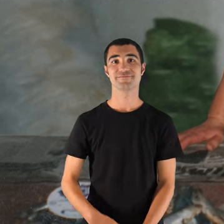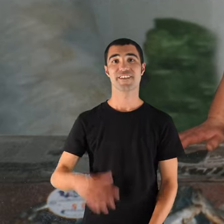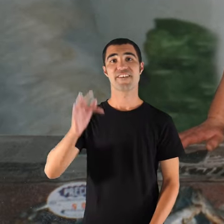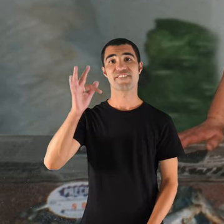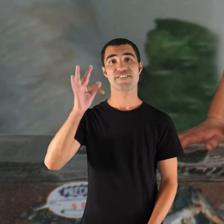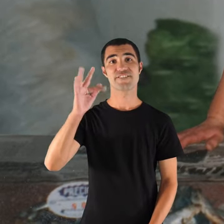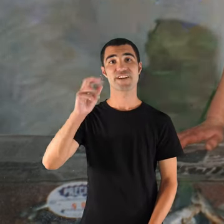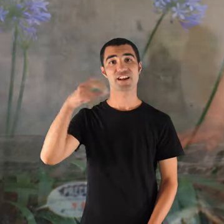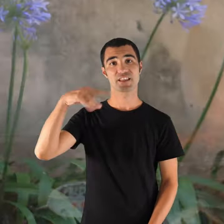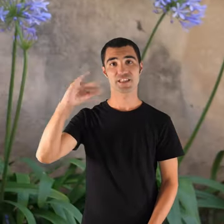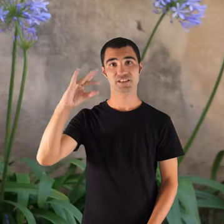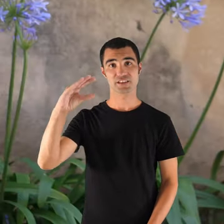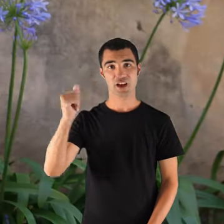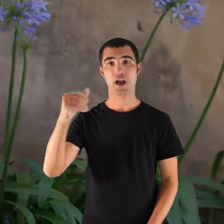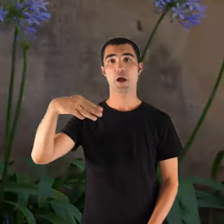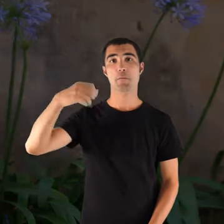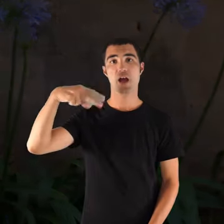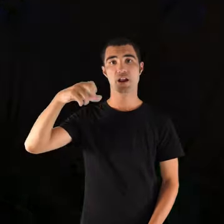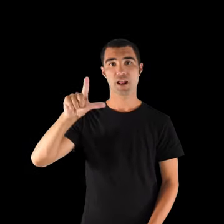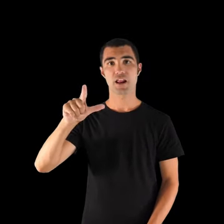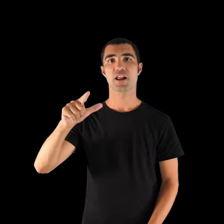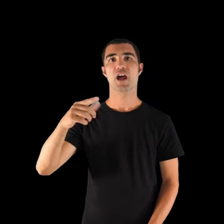Francisco Noel Garau, l'any 33.